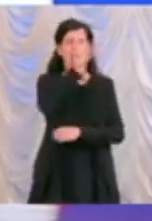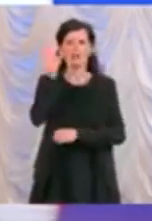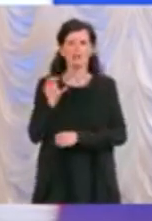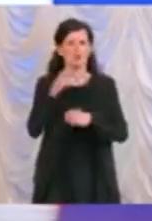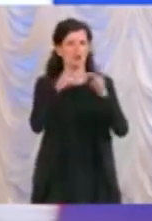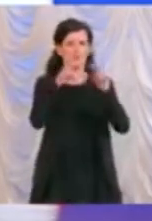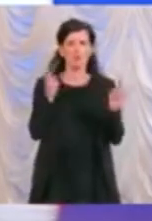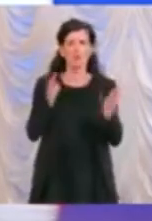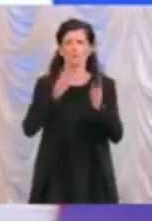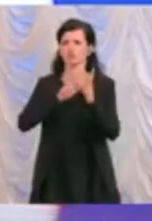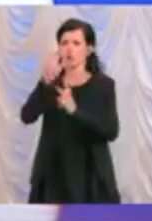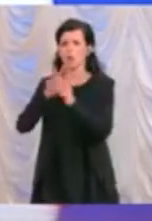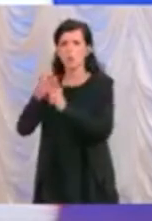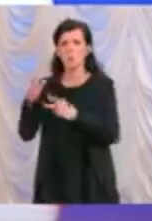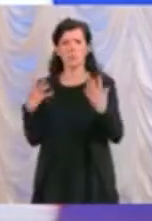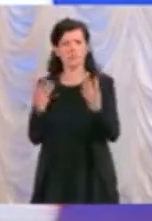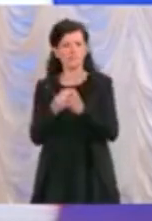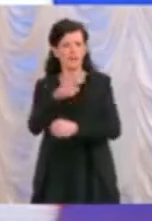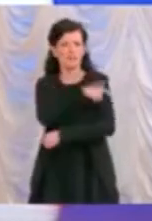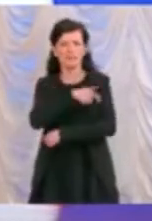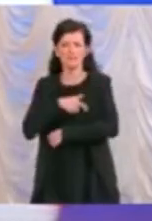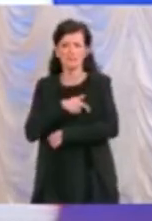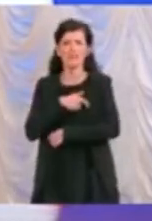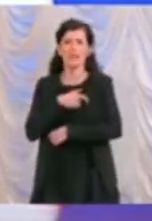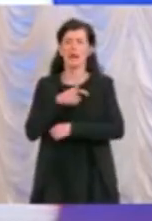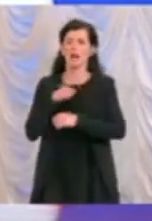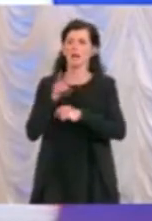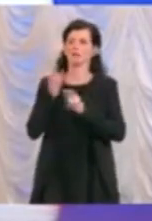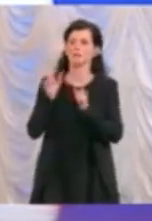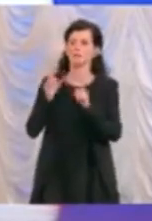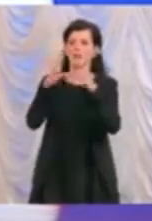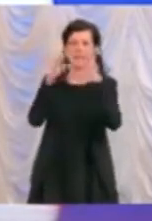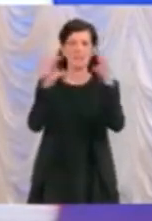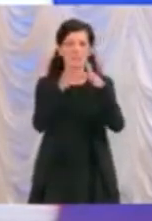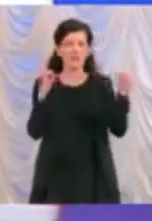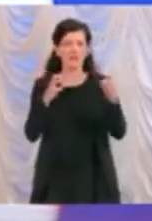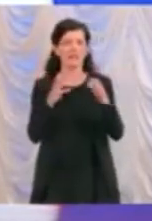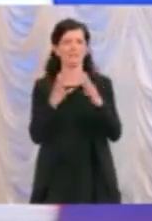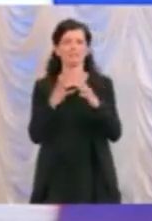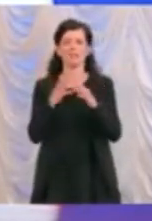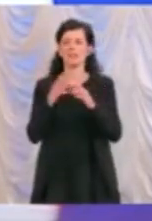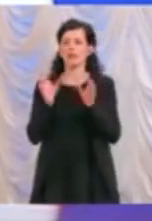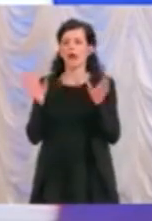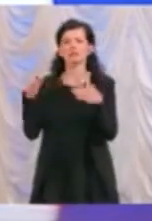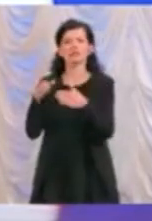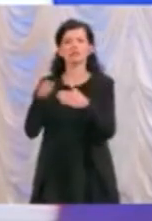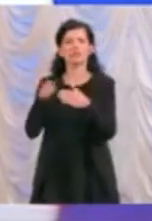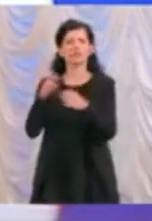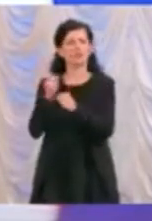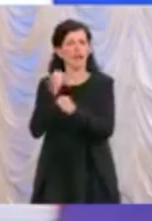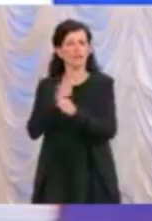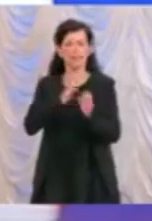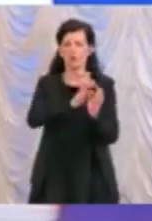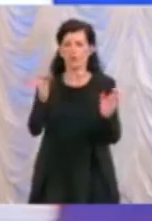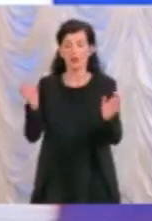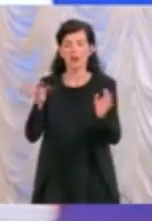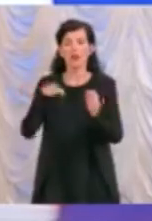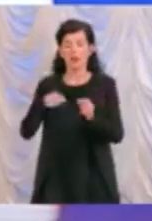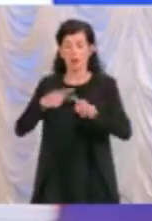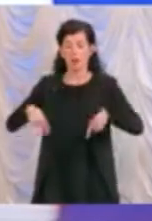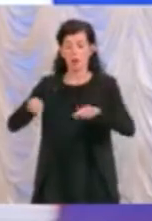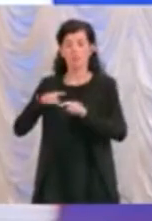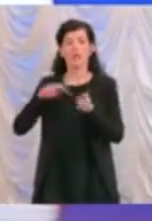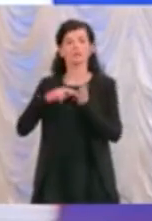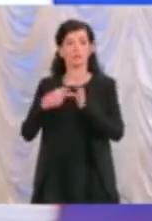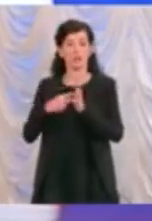con i sindacati e il mondo delle imprese dell'industria con le associazioni di categoria il comitato tecnico scientifico